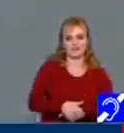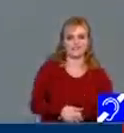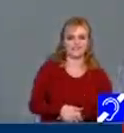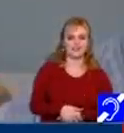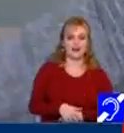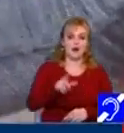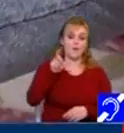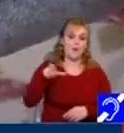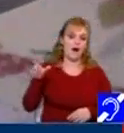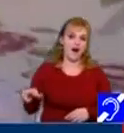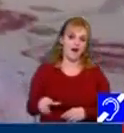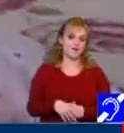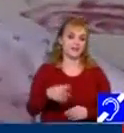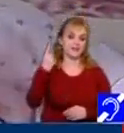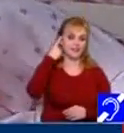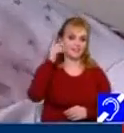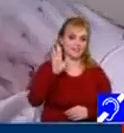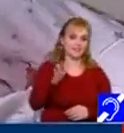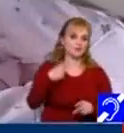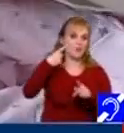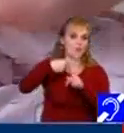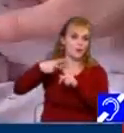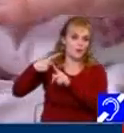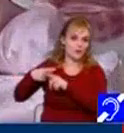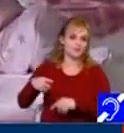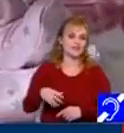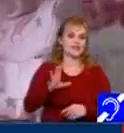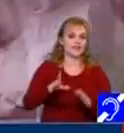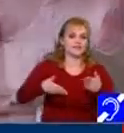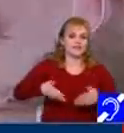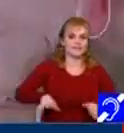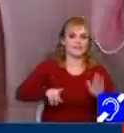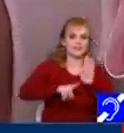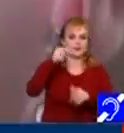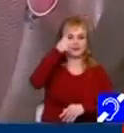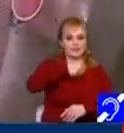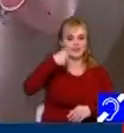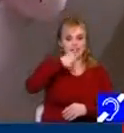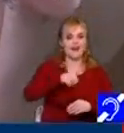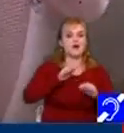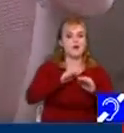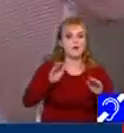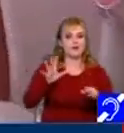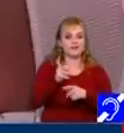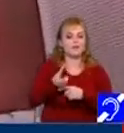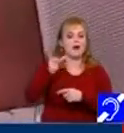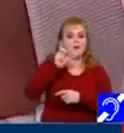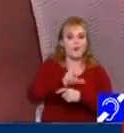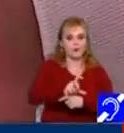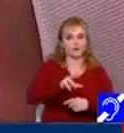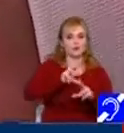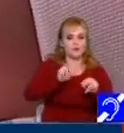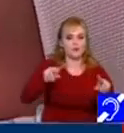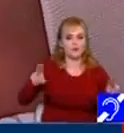Oamenii cred că există avantaje pentru părinții și bebelușii lor care vin pe lume la început de an. Astfel, copiii vor avea mai mult noroc decât cei din jurul lor,